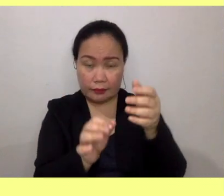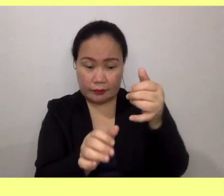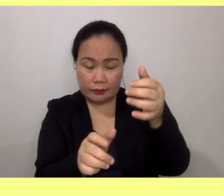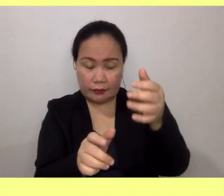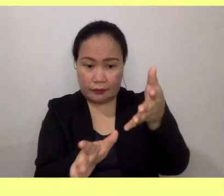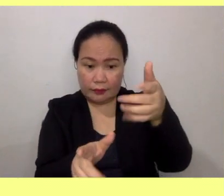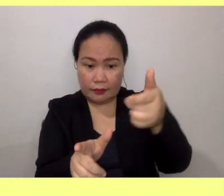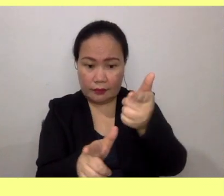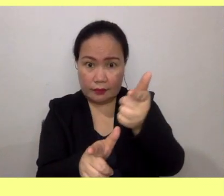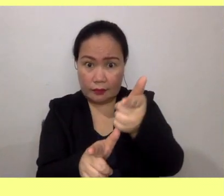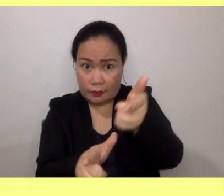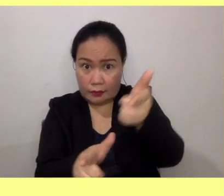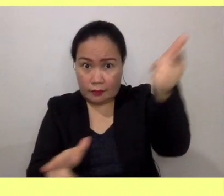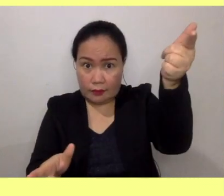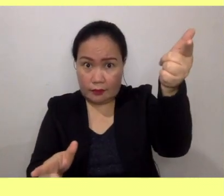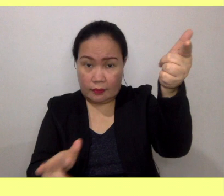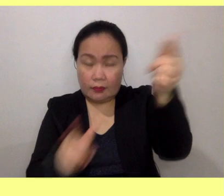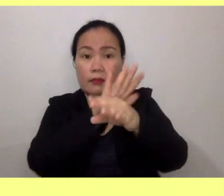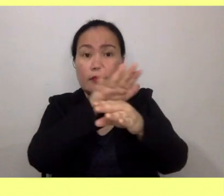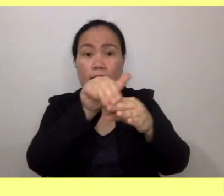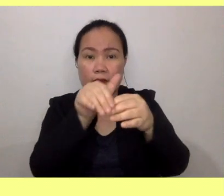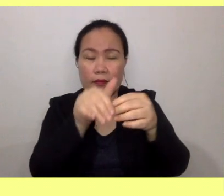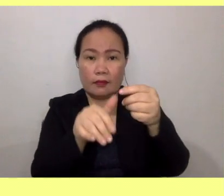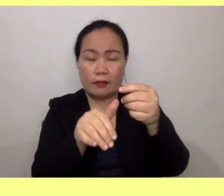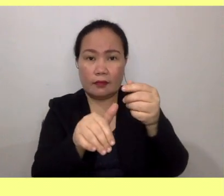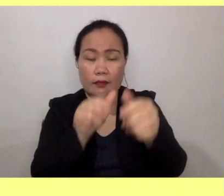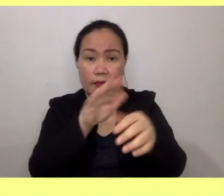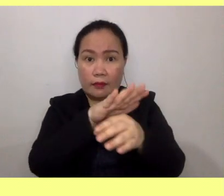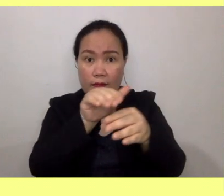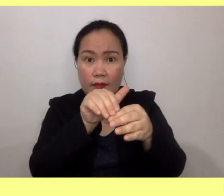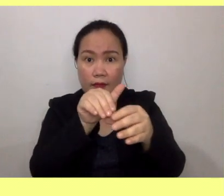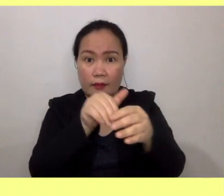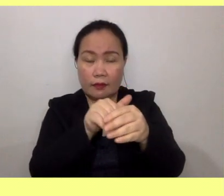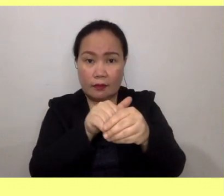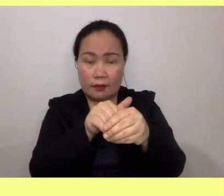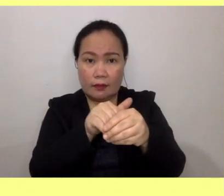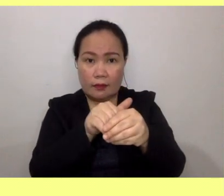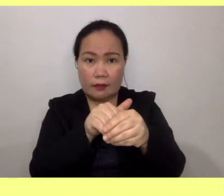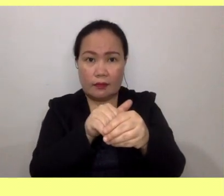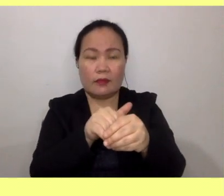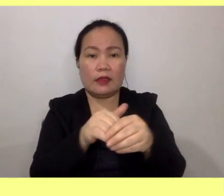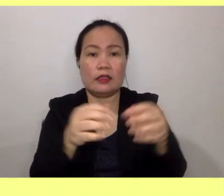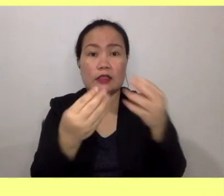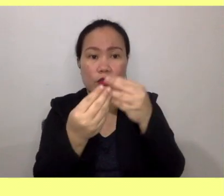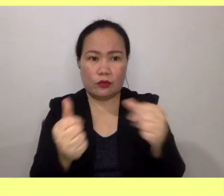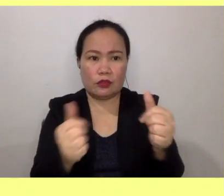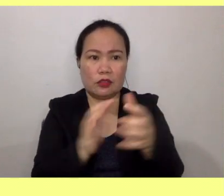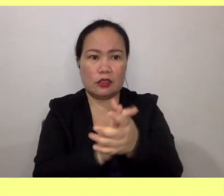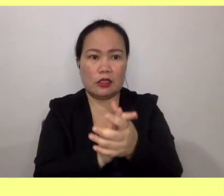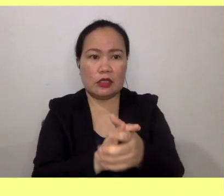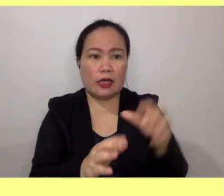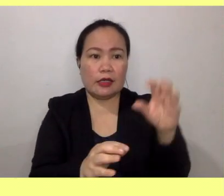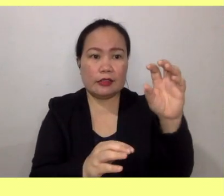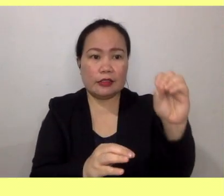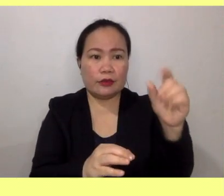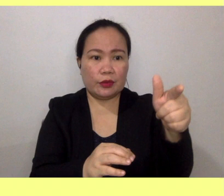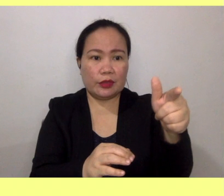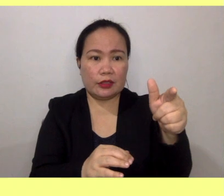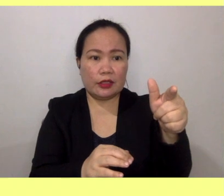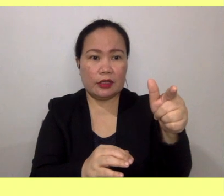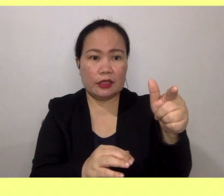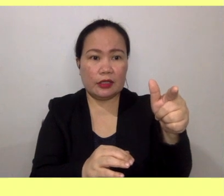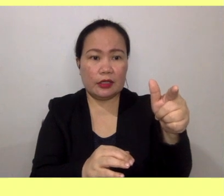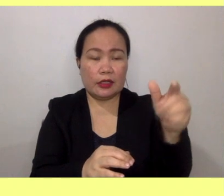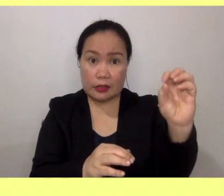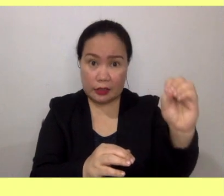solid line, kasama siya sa solution. So, ibig sabihin, itong 0, 30 mo at 28, 0, kasama siya